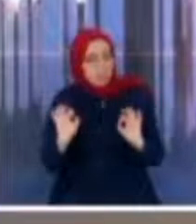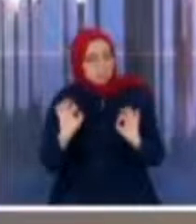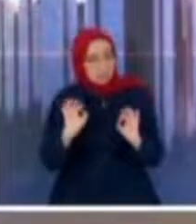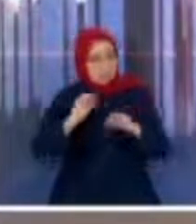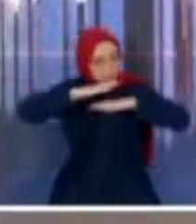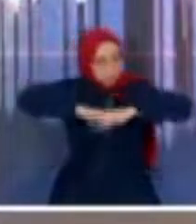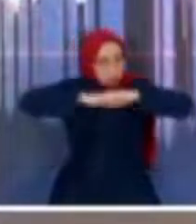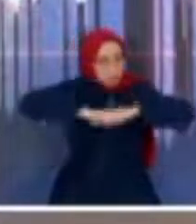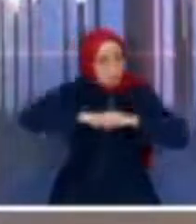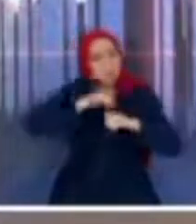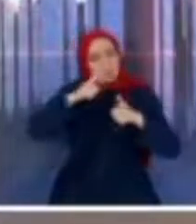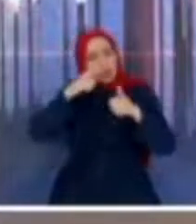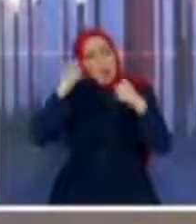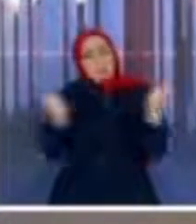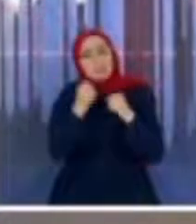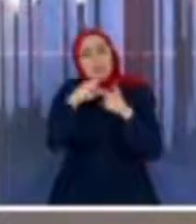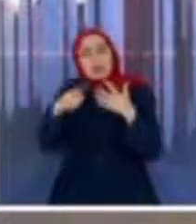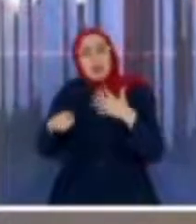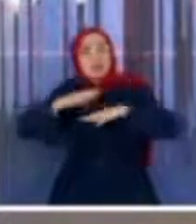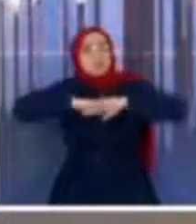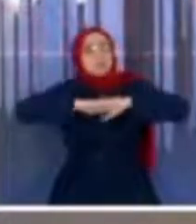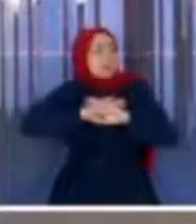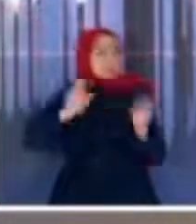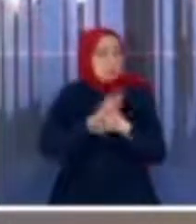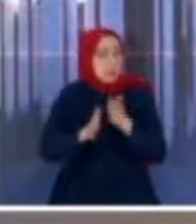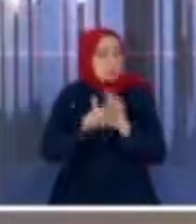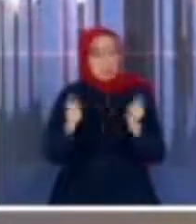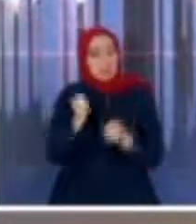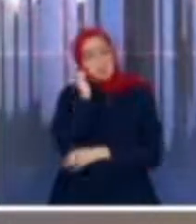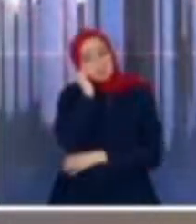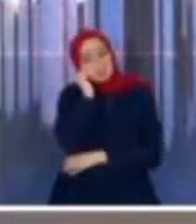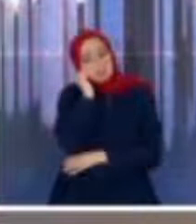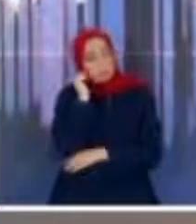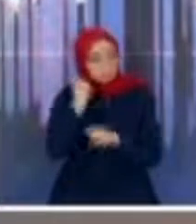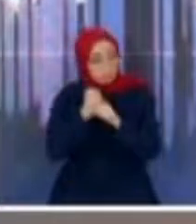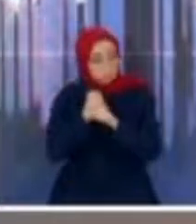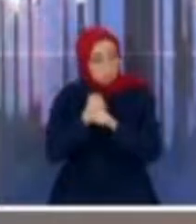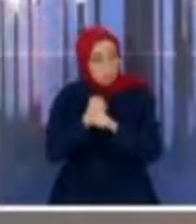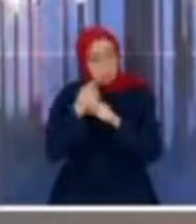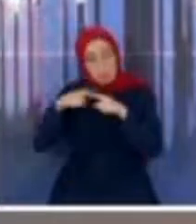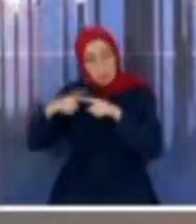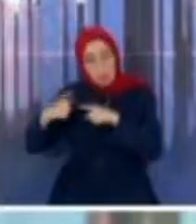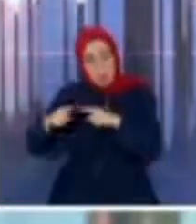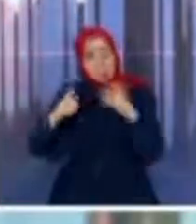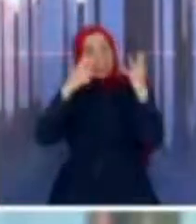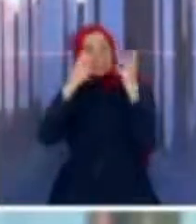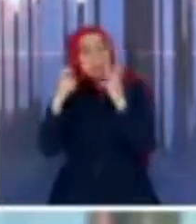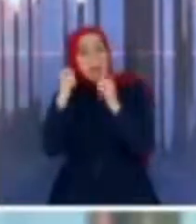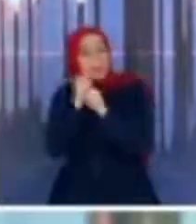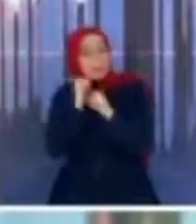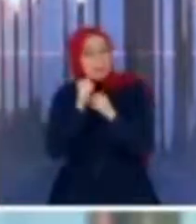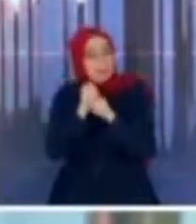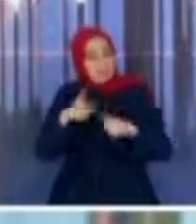هاو الريتور سور انفستيسمون راه السنتر نتاعي الفايتر اوبيراسيونيل الجمعه كامله، وراني على فا في